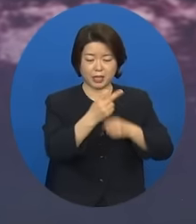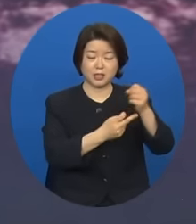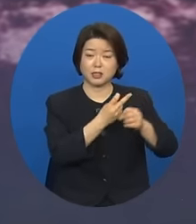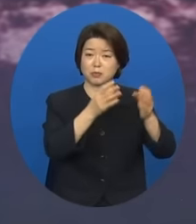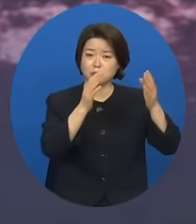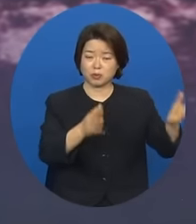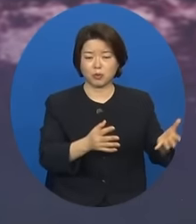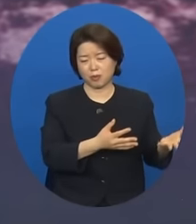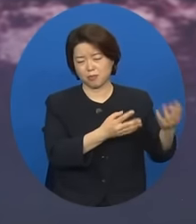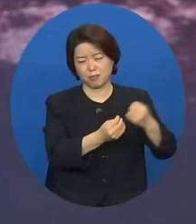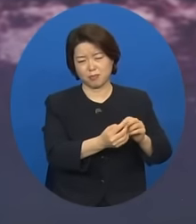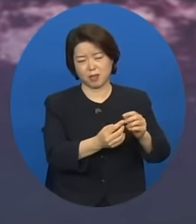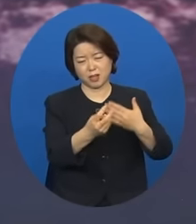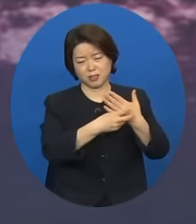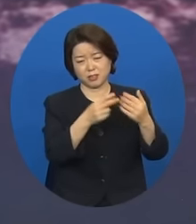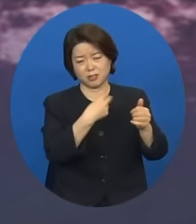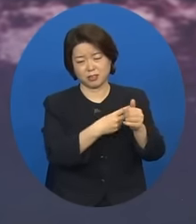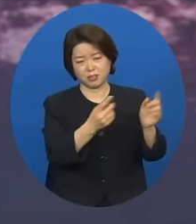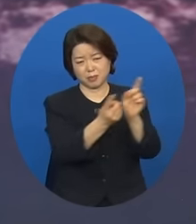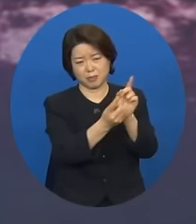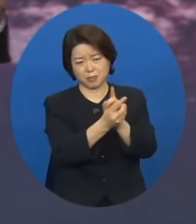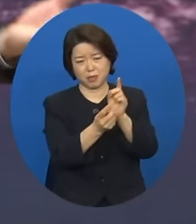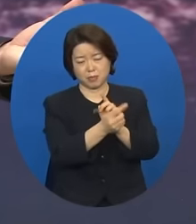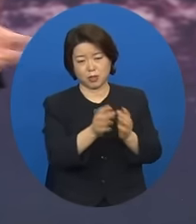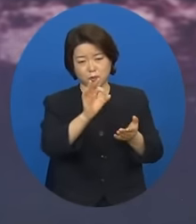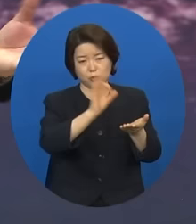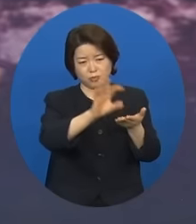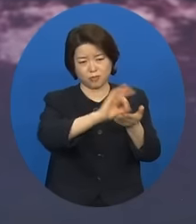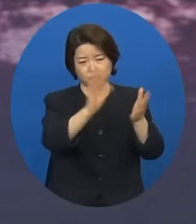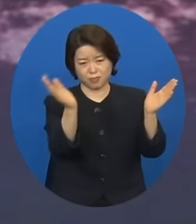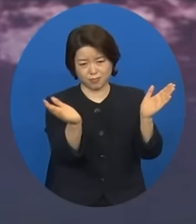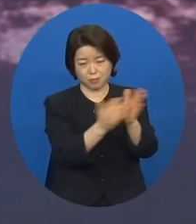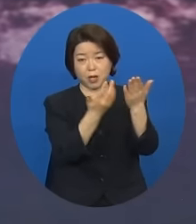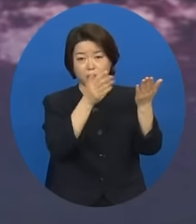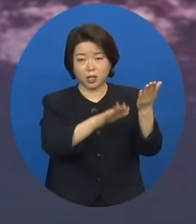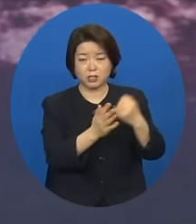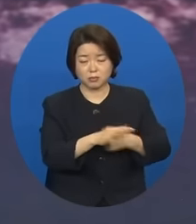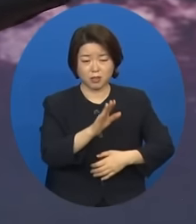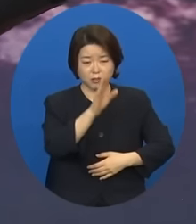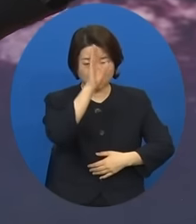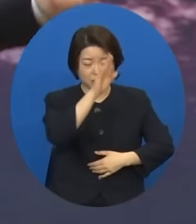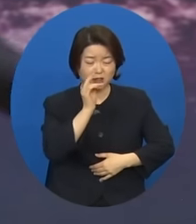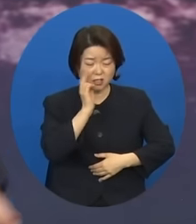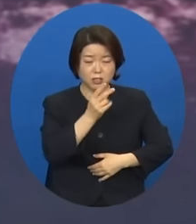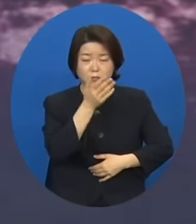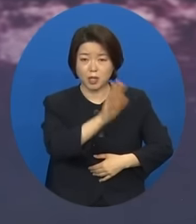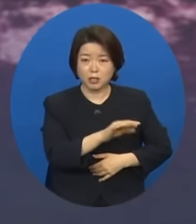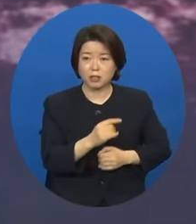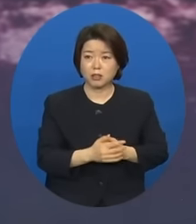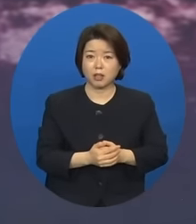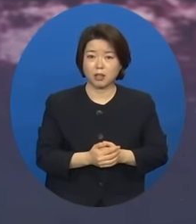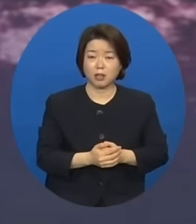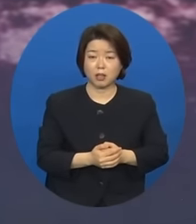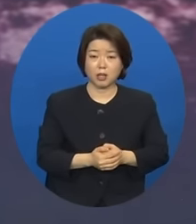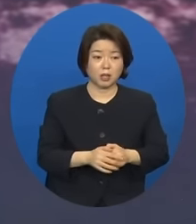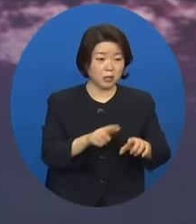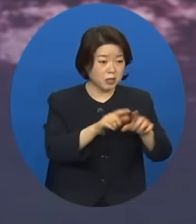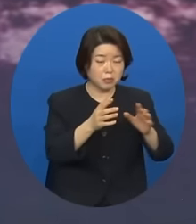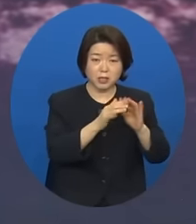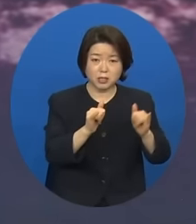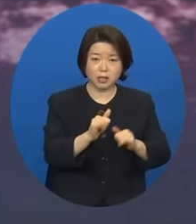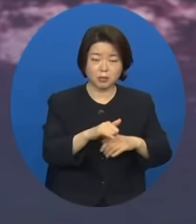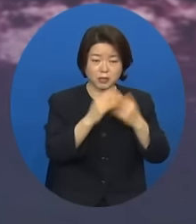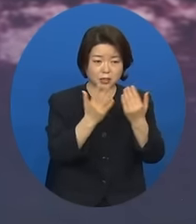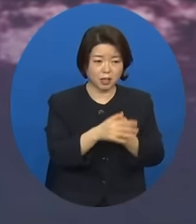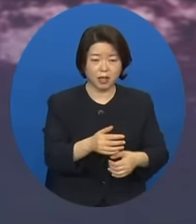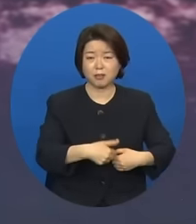그렇게 수많은 의사를 만나고 돈을 다 썼는데 병은 더 악화됐음에도 불구하고 벌써 신앙 버렸다고 대부분 사람들 같았습니다 그런데